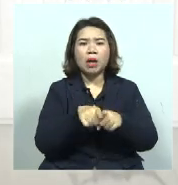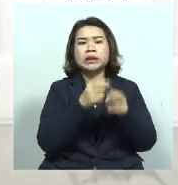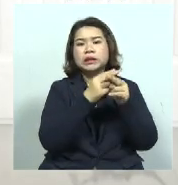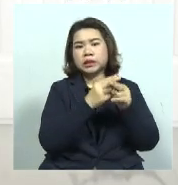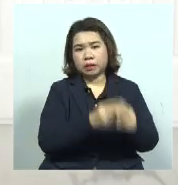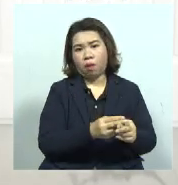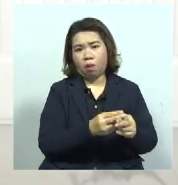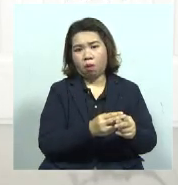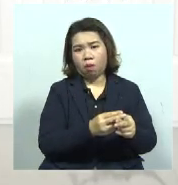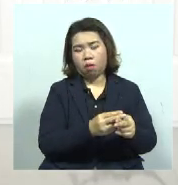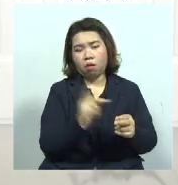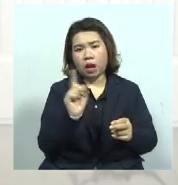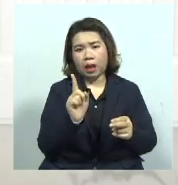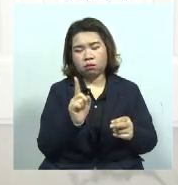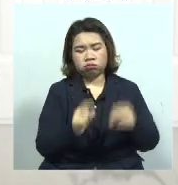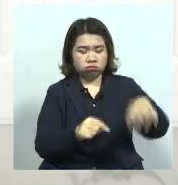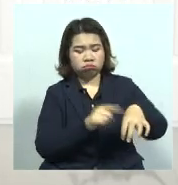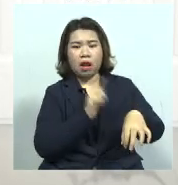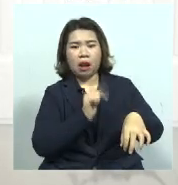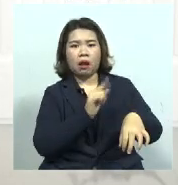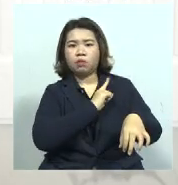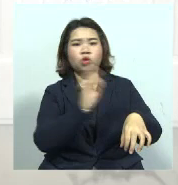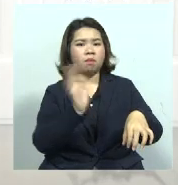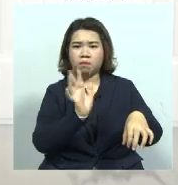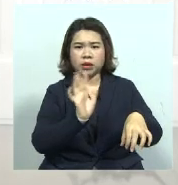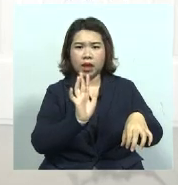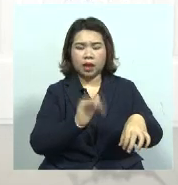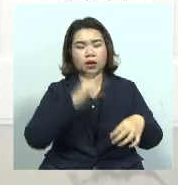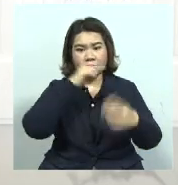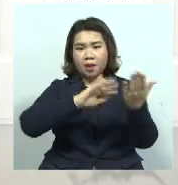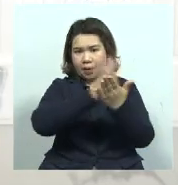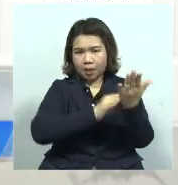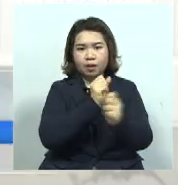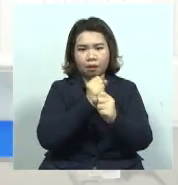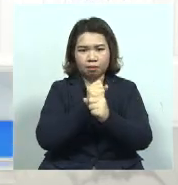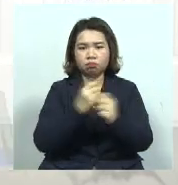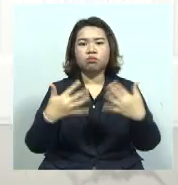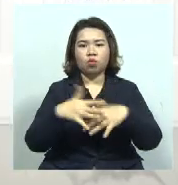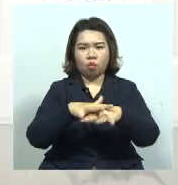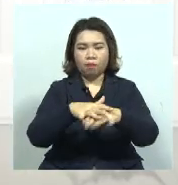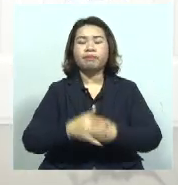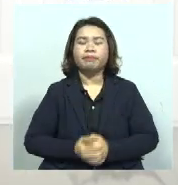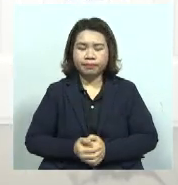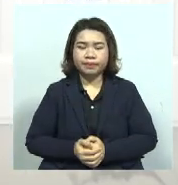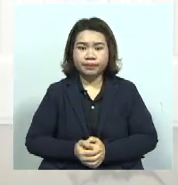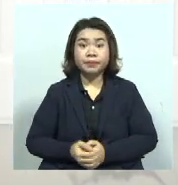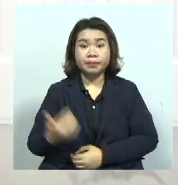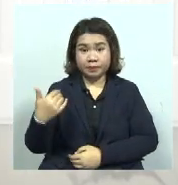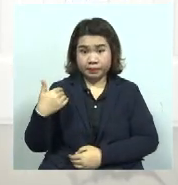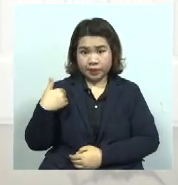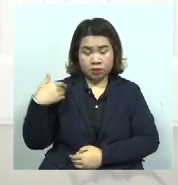าะหน่วยใดหน่วยหนึ่งได้มันเรื่องเป็นเรื่องของคนทั้งประเทศที่จะร่วมมือกันครับและจนถึง